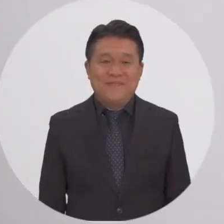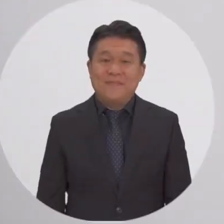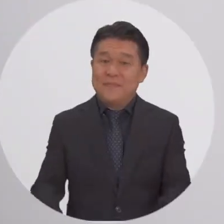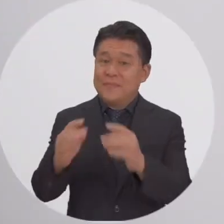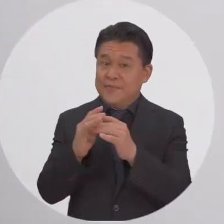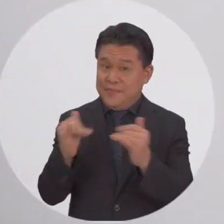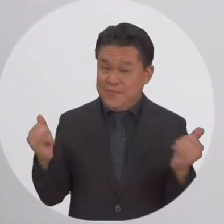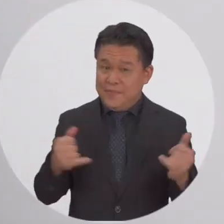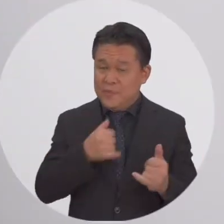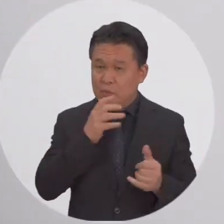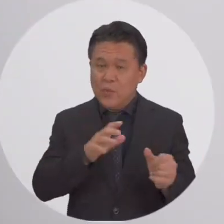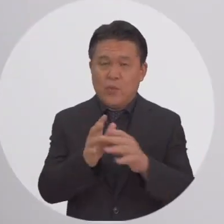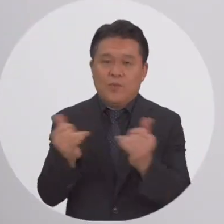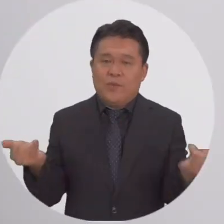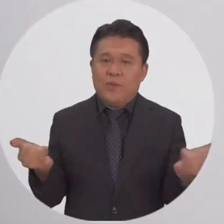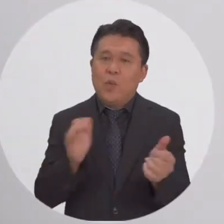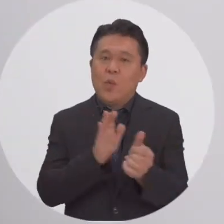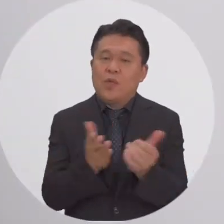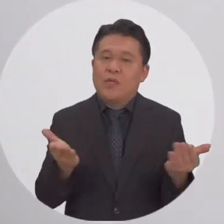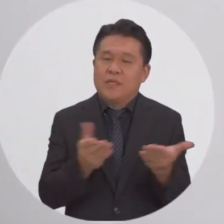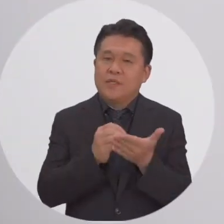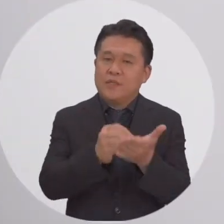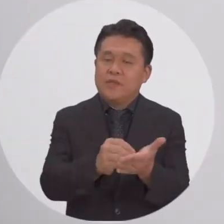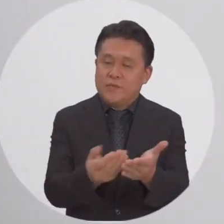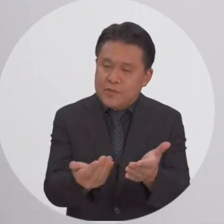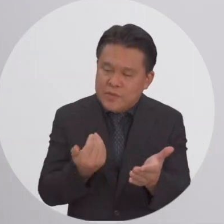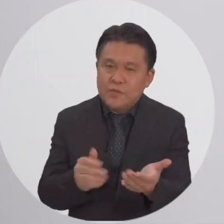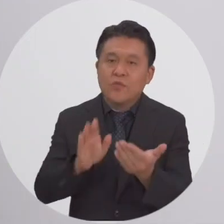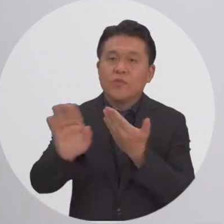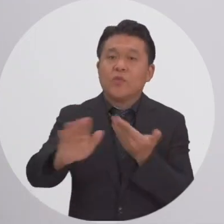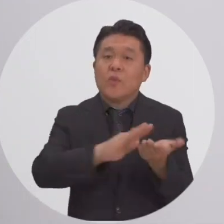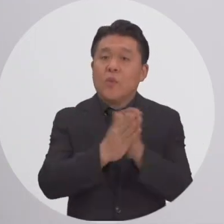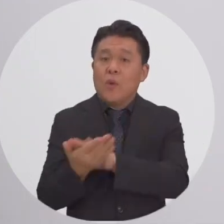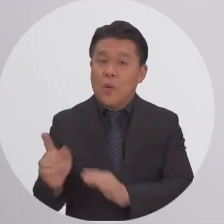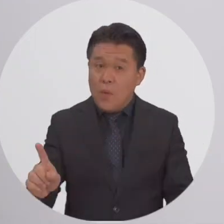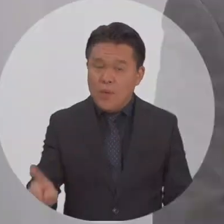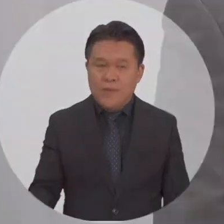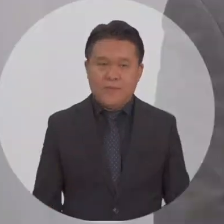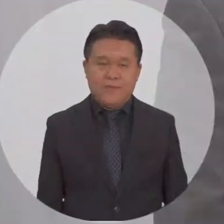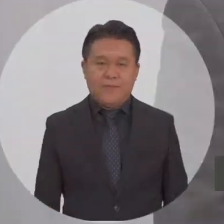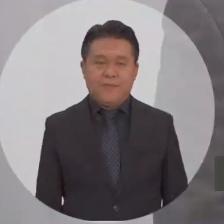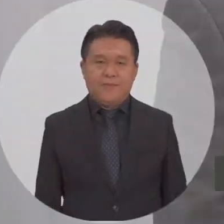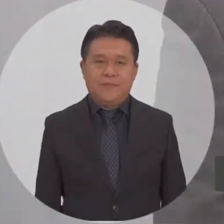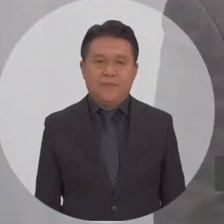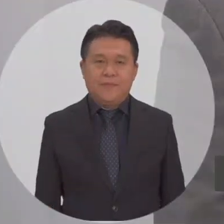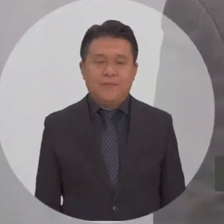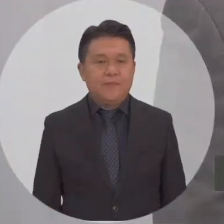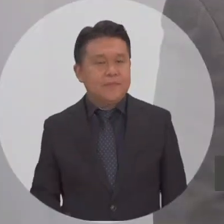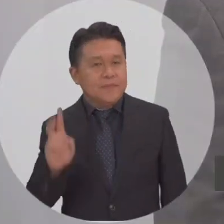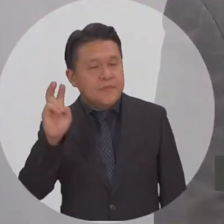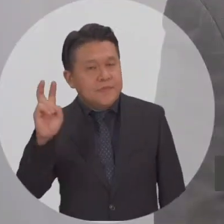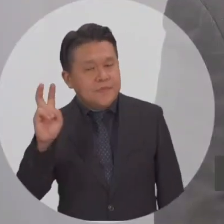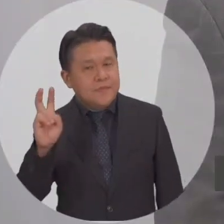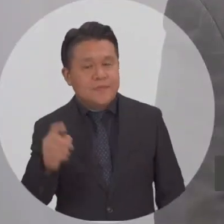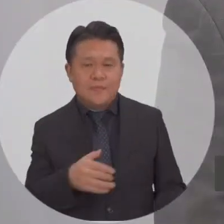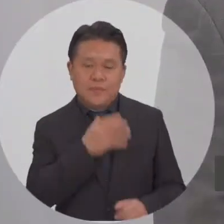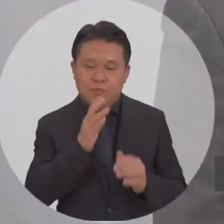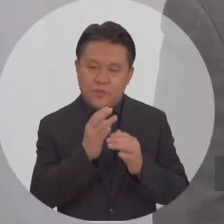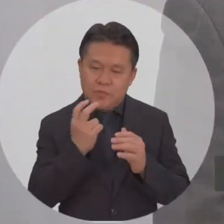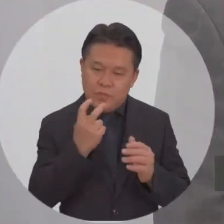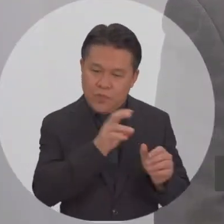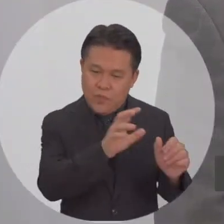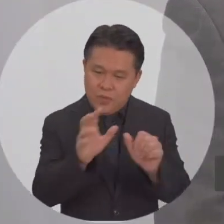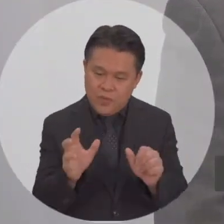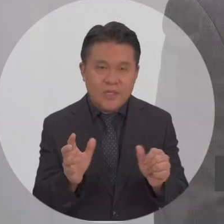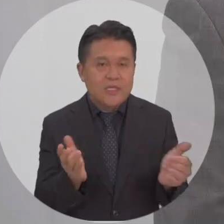참여자들이 요양보호사 보조 일자리 취업 전후로 변화된 부분이 있을까요? 아무래도 요양보호사 보조